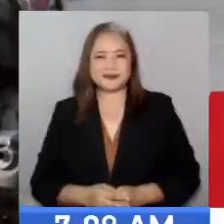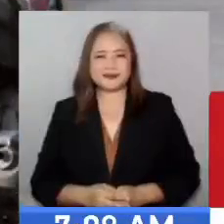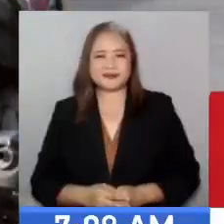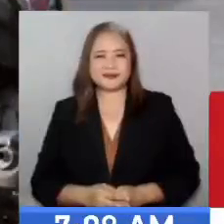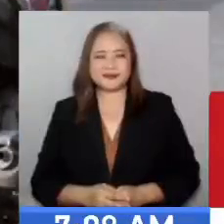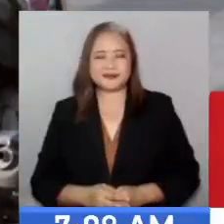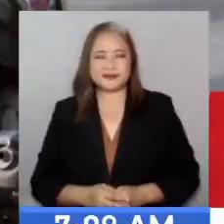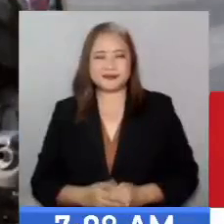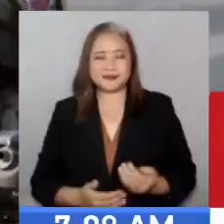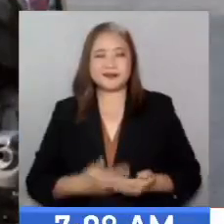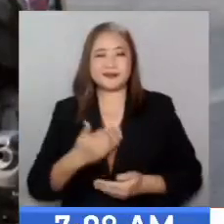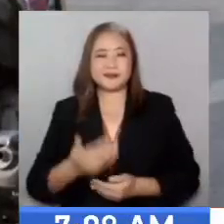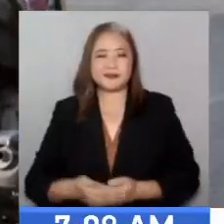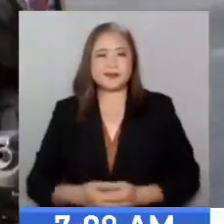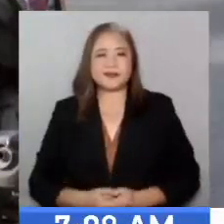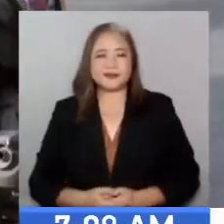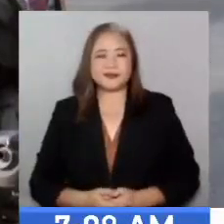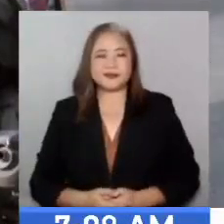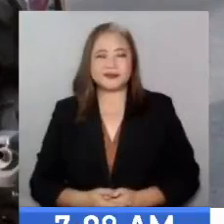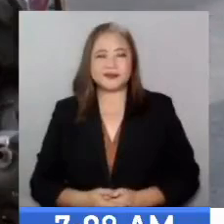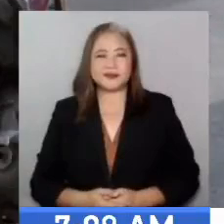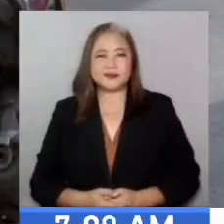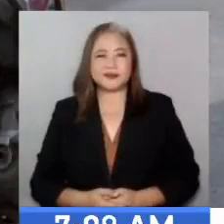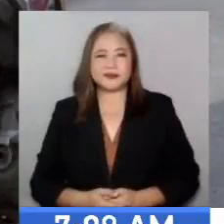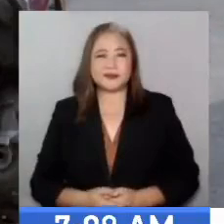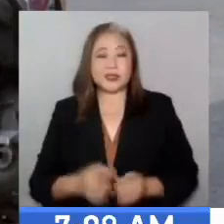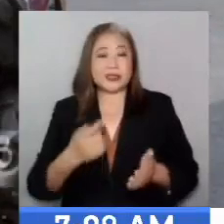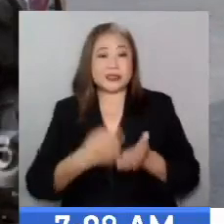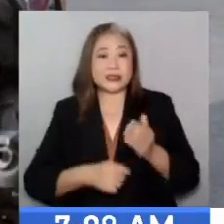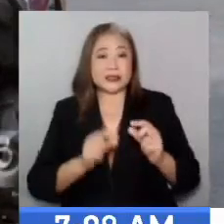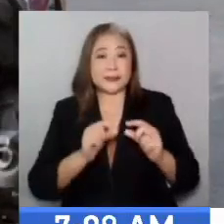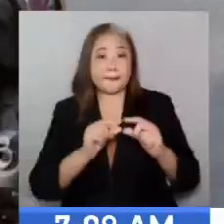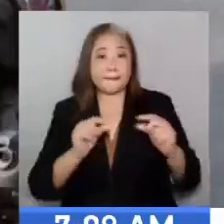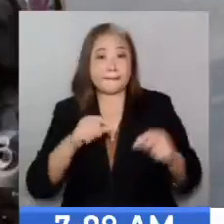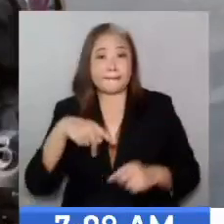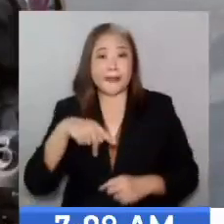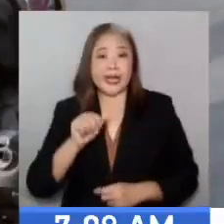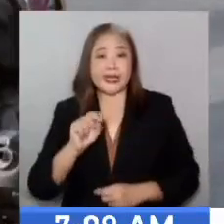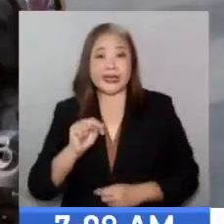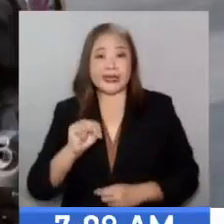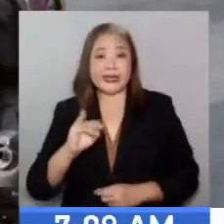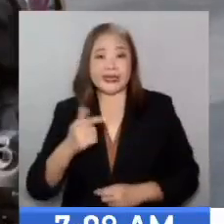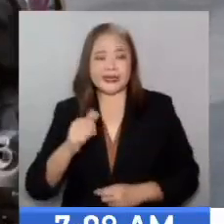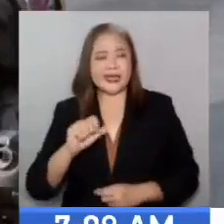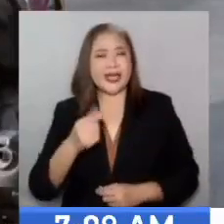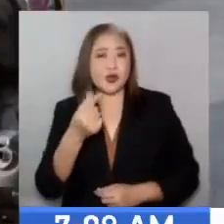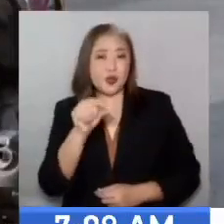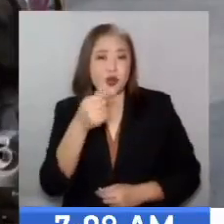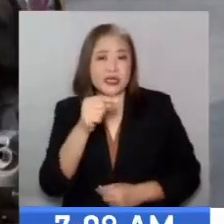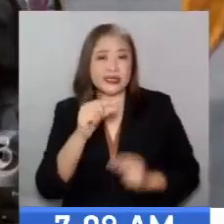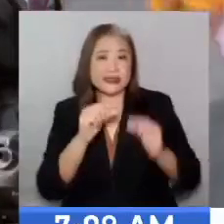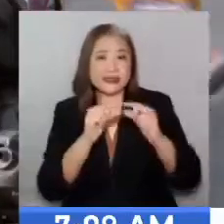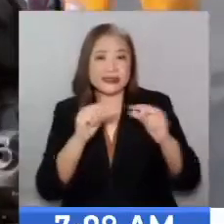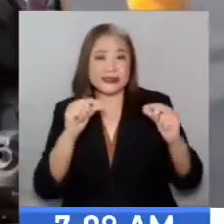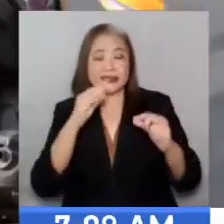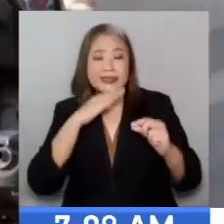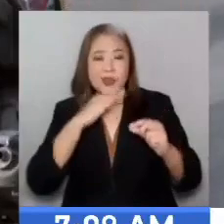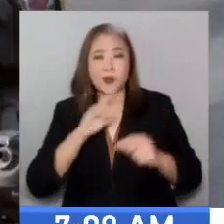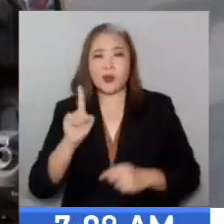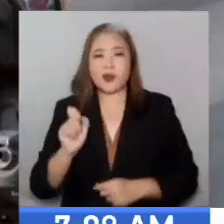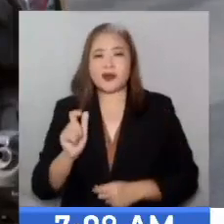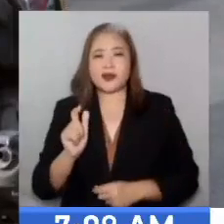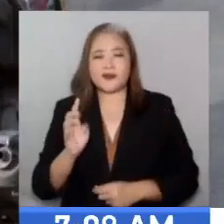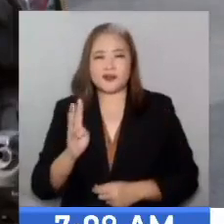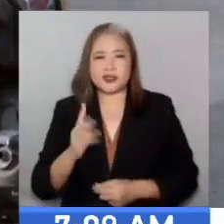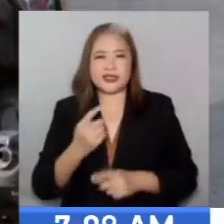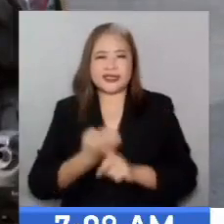Samantala, Ivan, hindi naman gumalaw yung presyo ng siling panigang o yung kulay berde na nasa 140 pesos per kilo. Yan ang unang balita